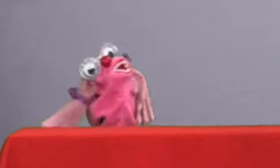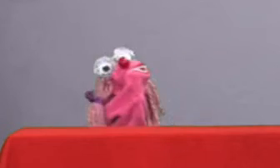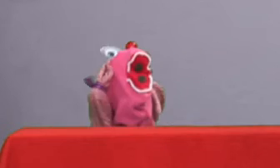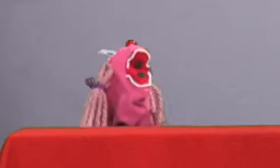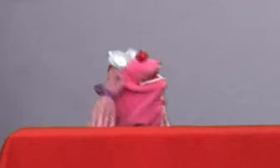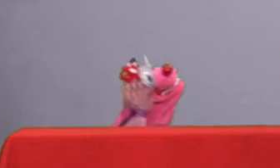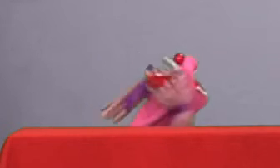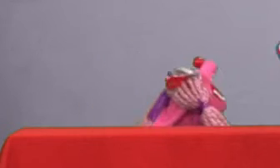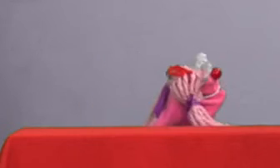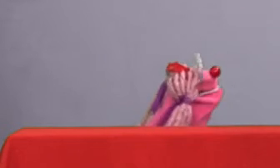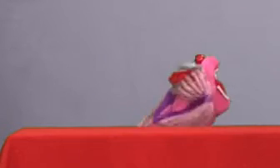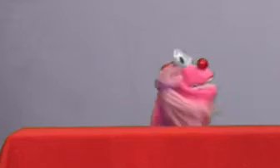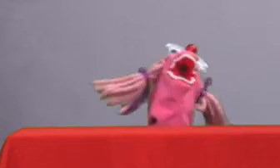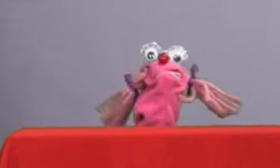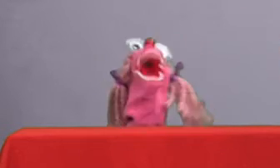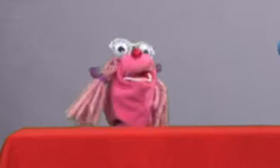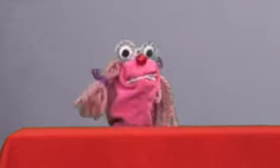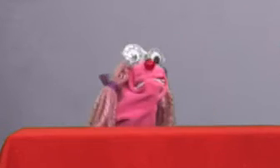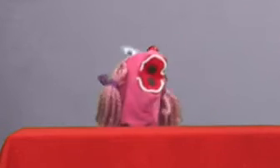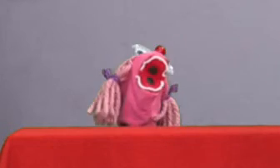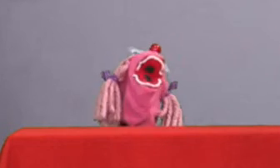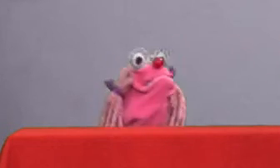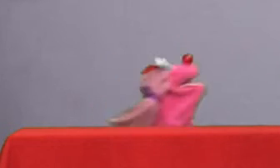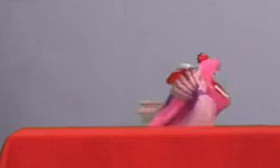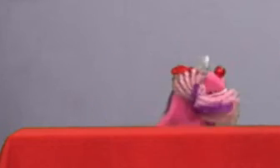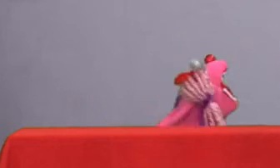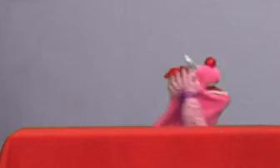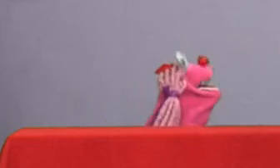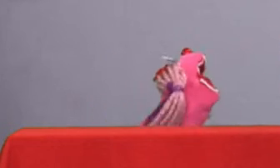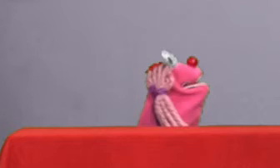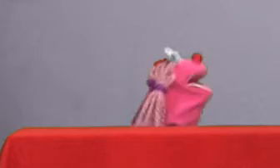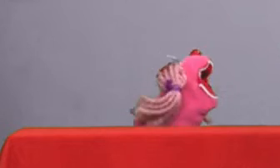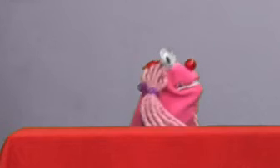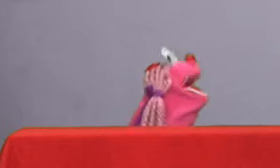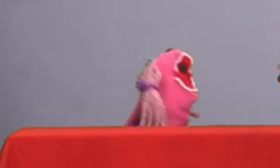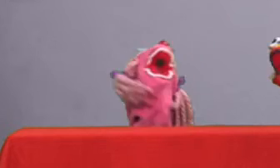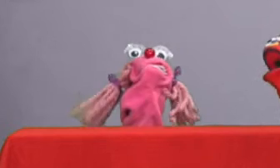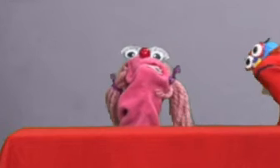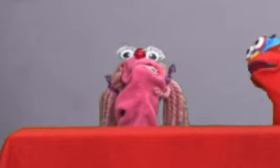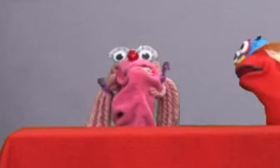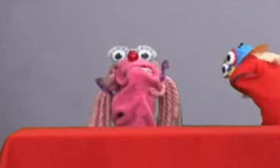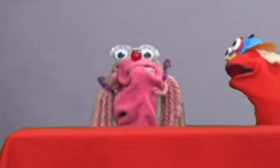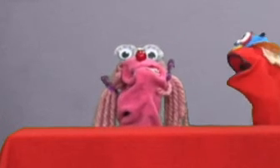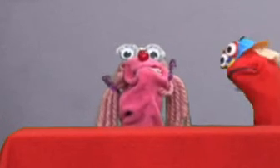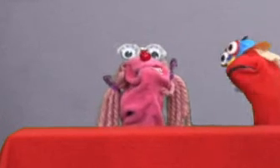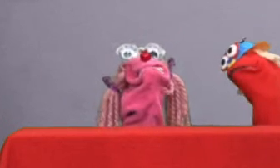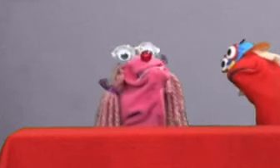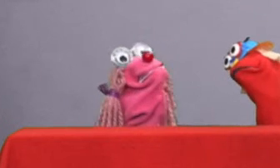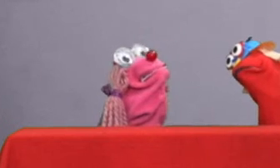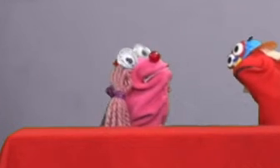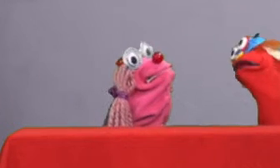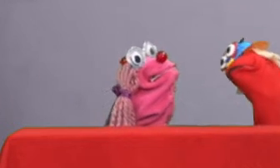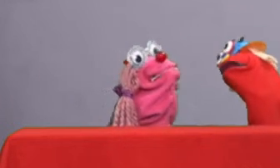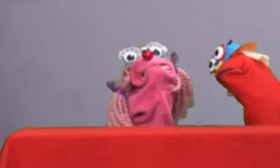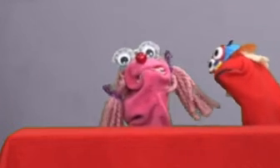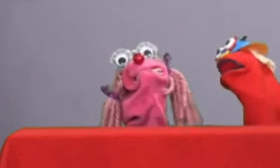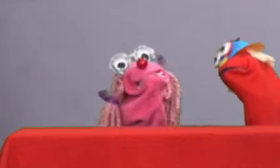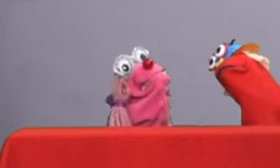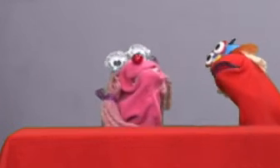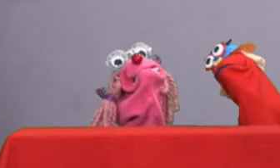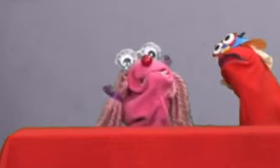gaan huiswerk doen sodat Zoshi sy nommertjies weer kan leer. Zacky sy nommertjies weer kan leer. Ek het my net Zoey genoem.